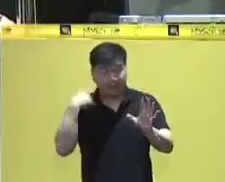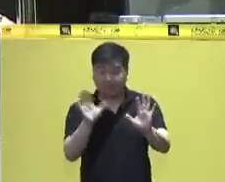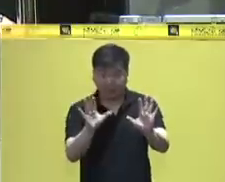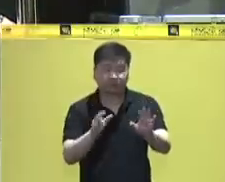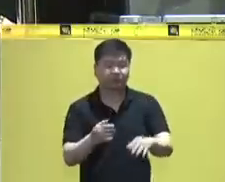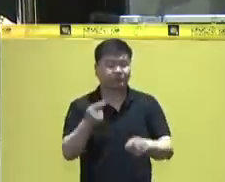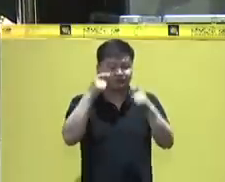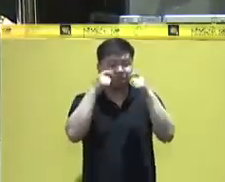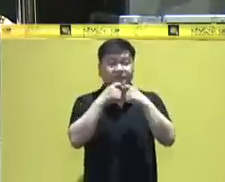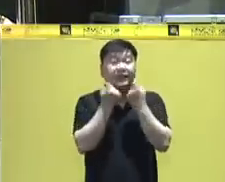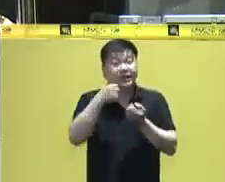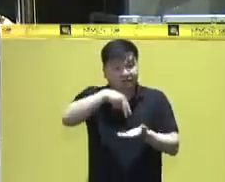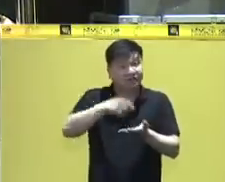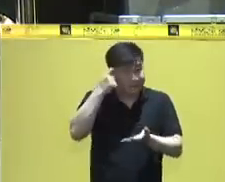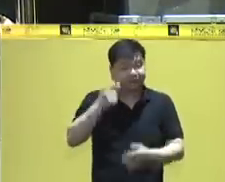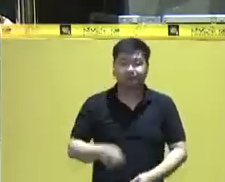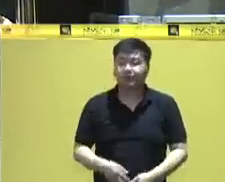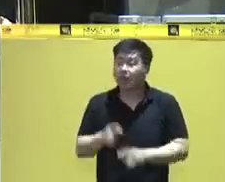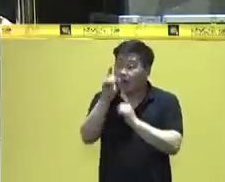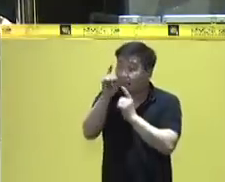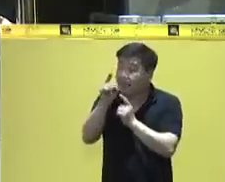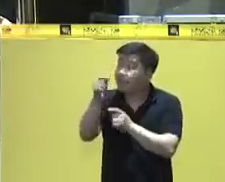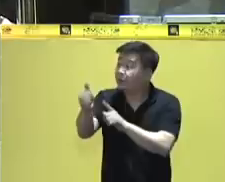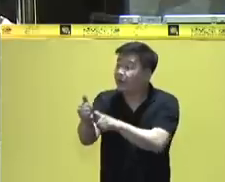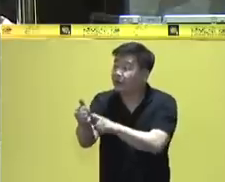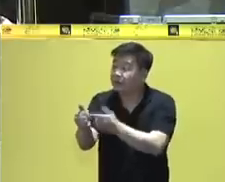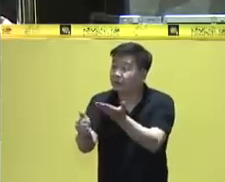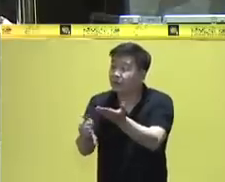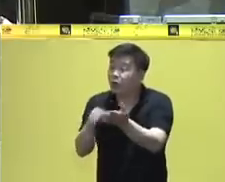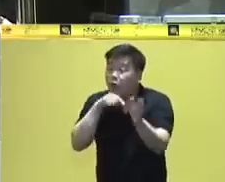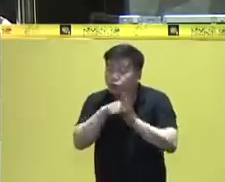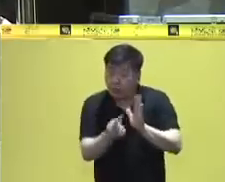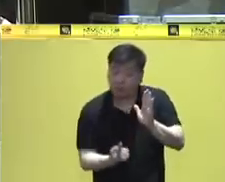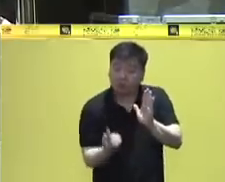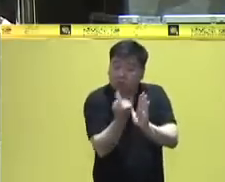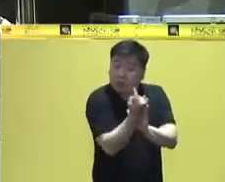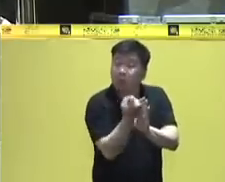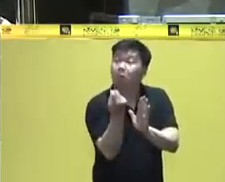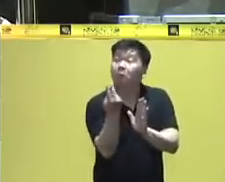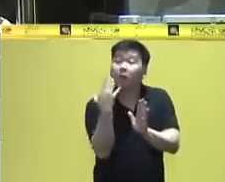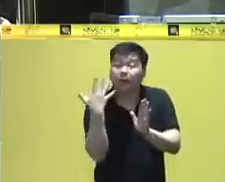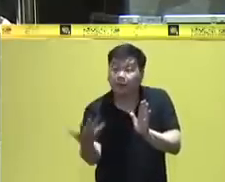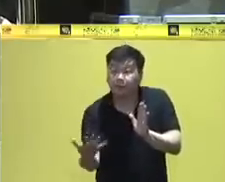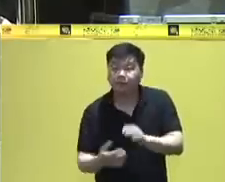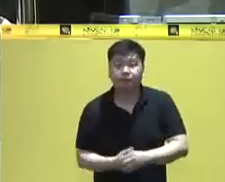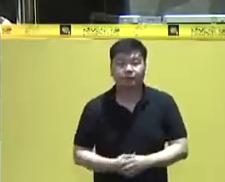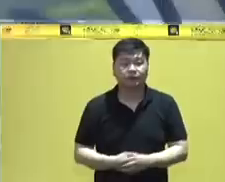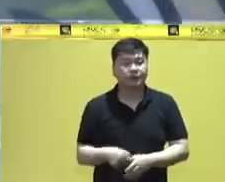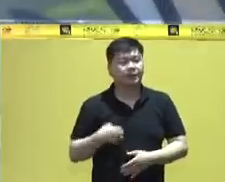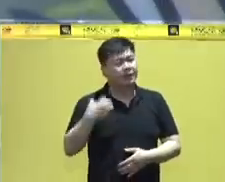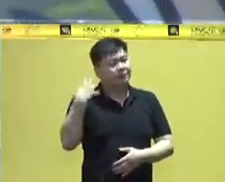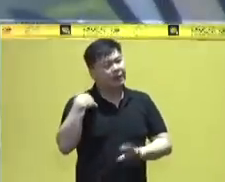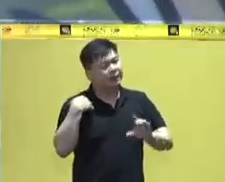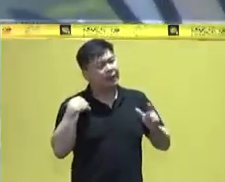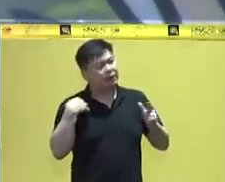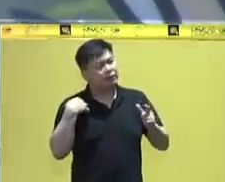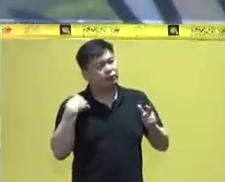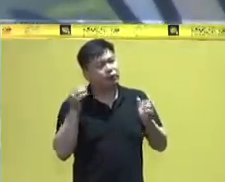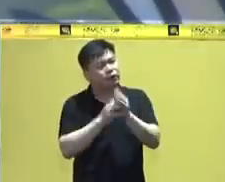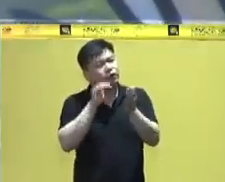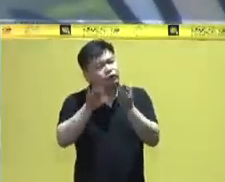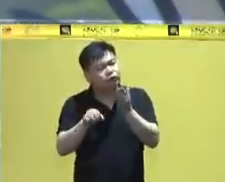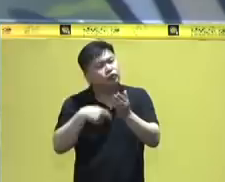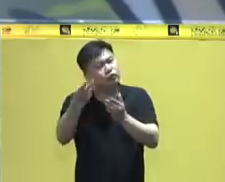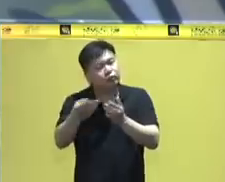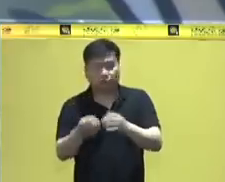예. 이정석 정 장관님은 북한을 몇 번 방문하셨나요? 글쎄요, 뭐 임기 때나 아니면 그 후에도 몇 번 다녀오신 걸로 알고 예,